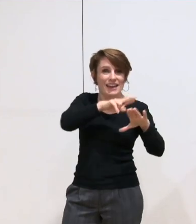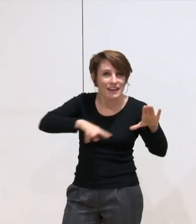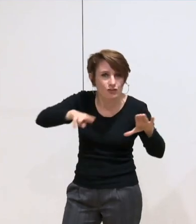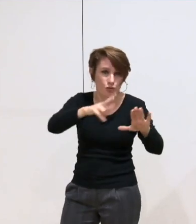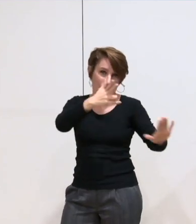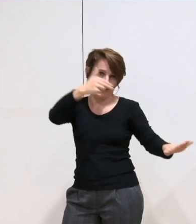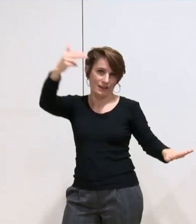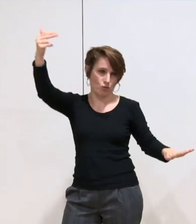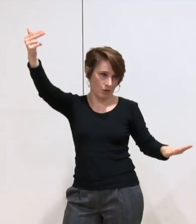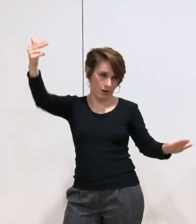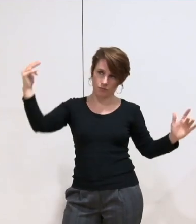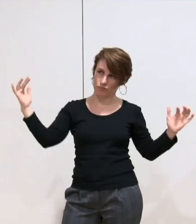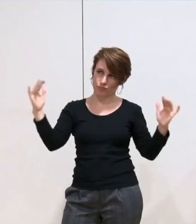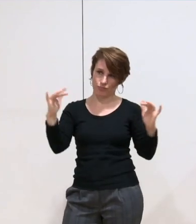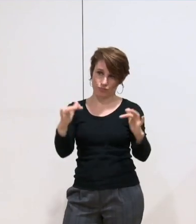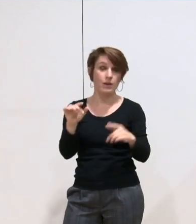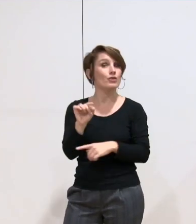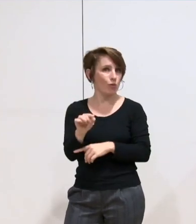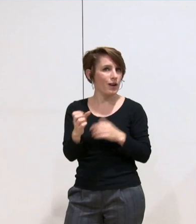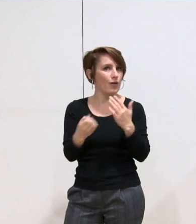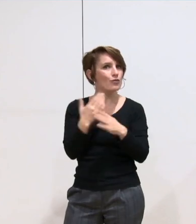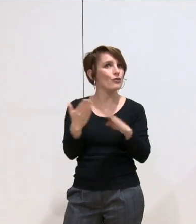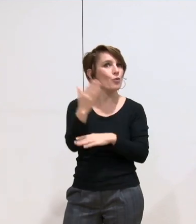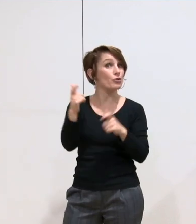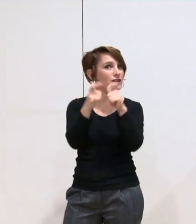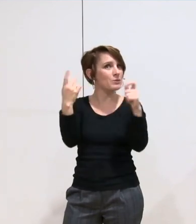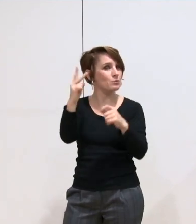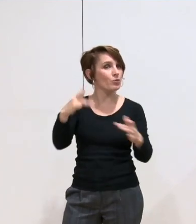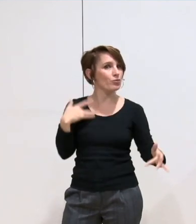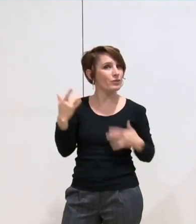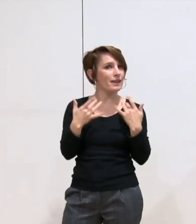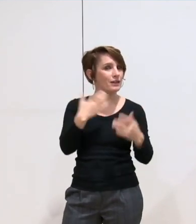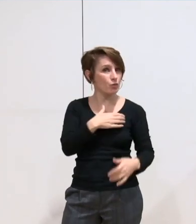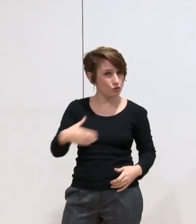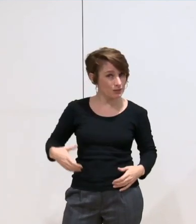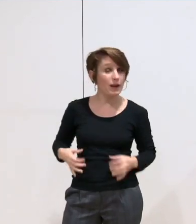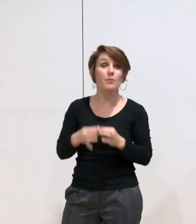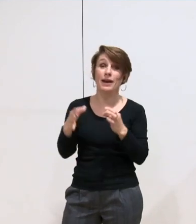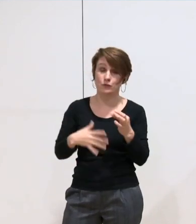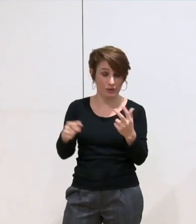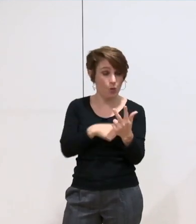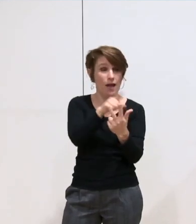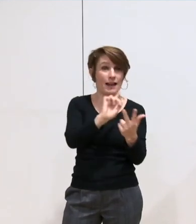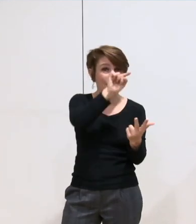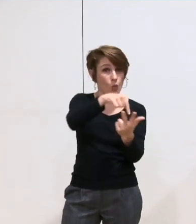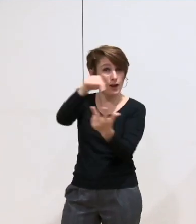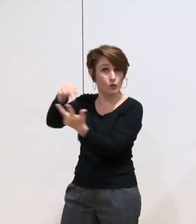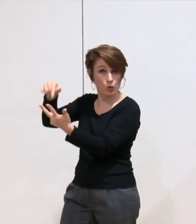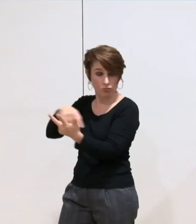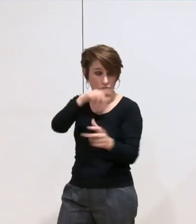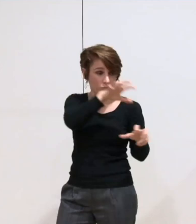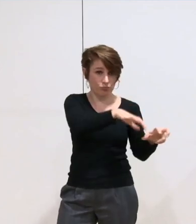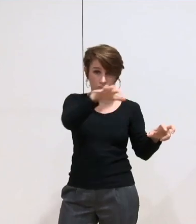ce cadre-là, avec le nouveau projet d'établissement du théâtre municipal, que ces trois lieux, ainsi qu'un fonds d'aide à la